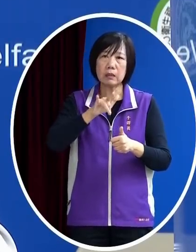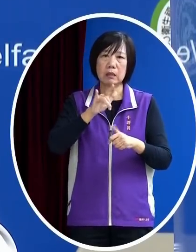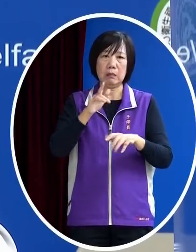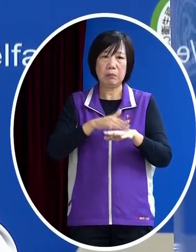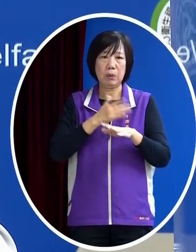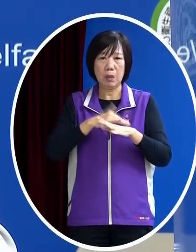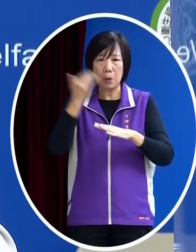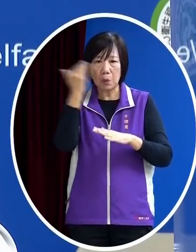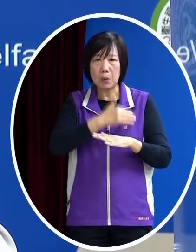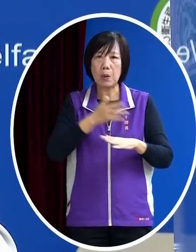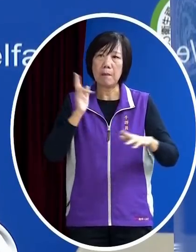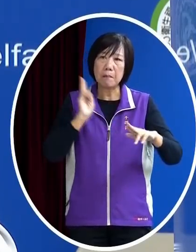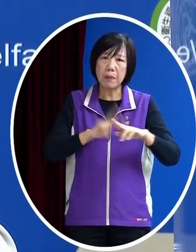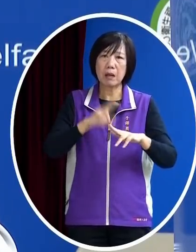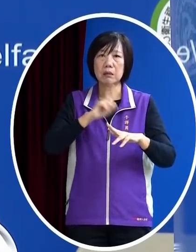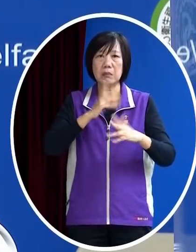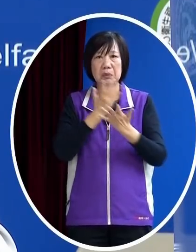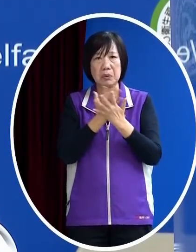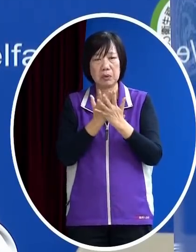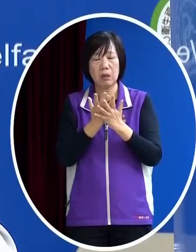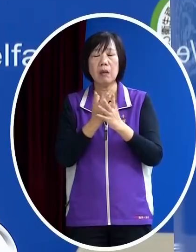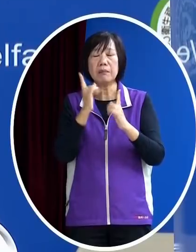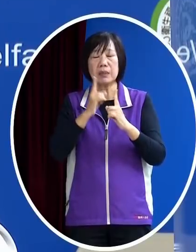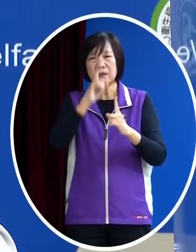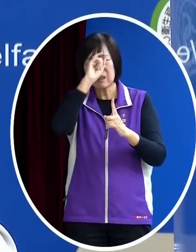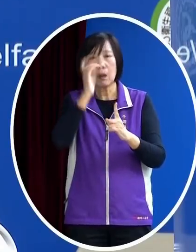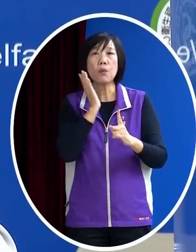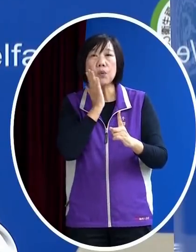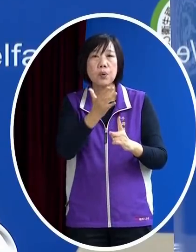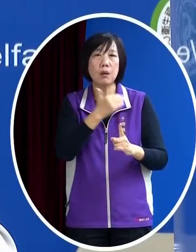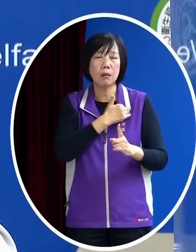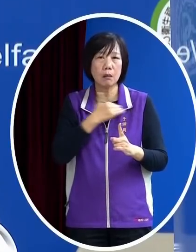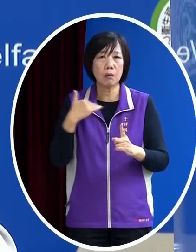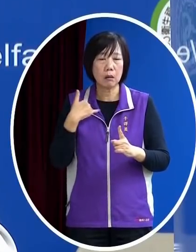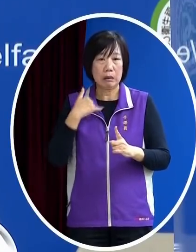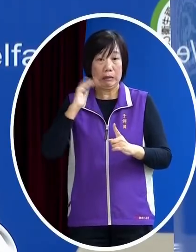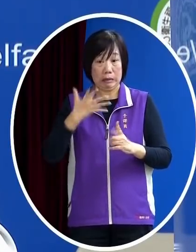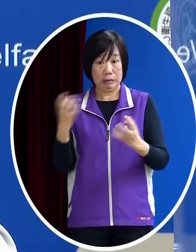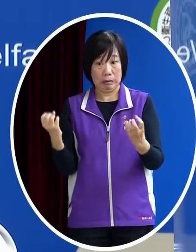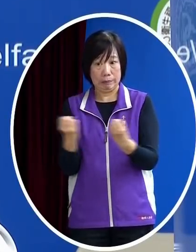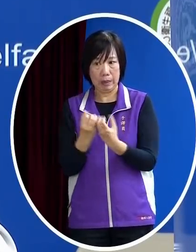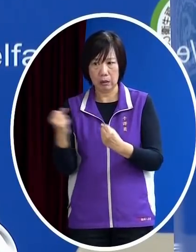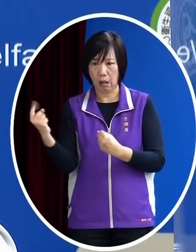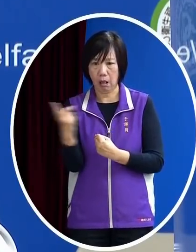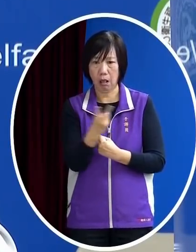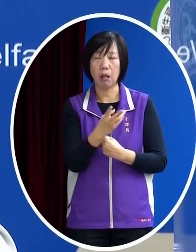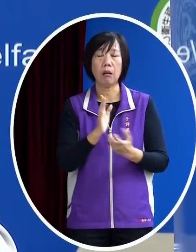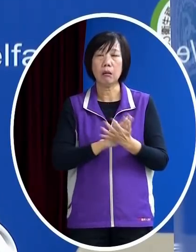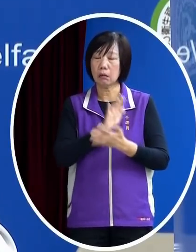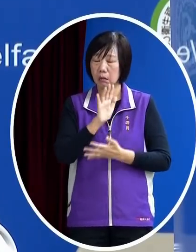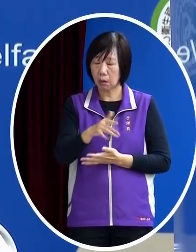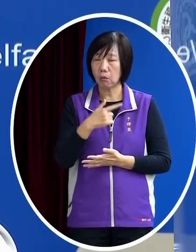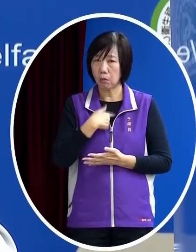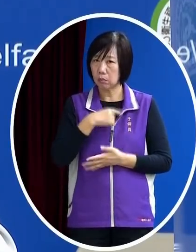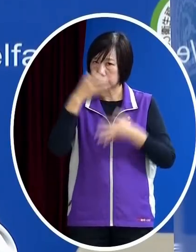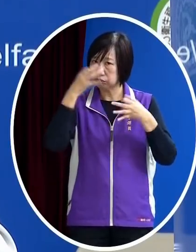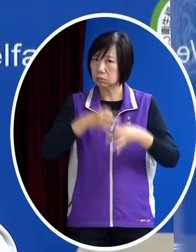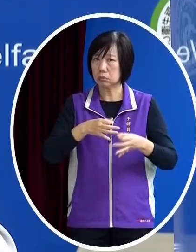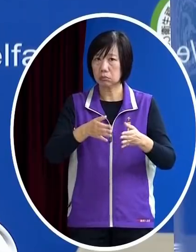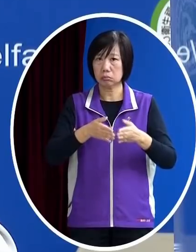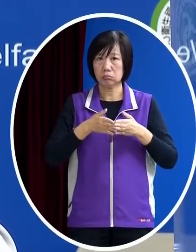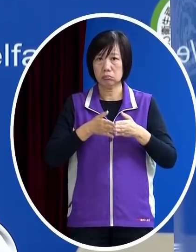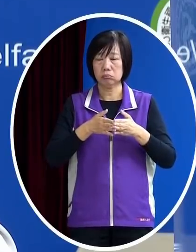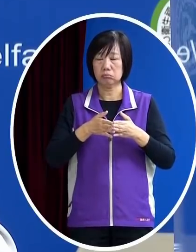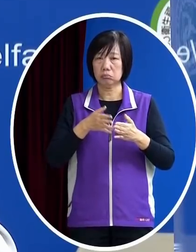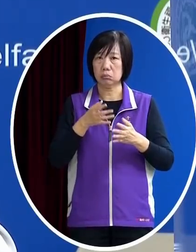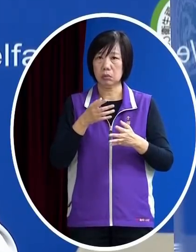下就停顿，让这飞航能够来进行。那不过发生的这些相关的情形，我们现在在检讨。